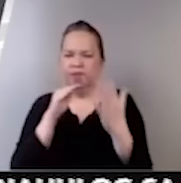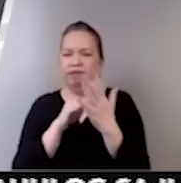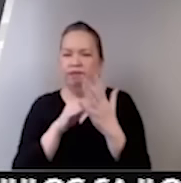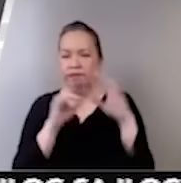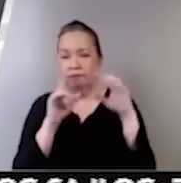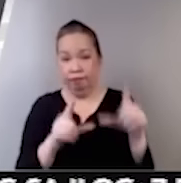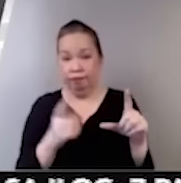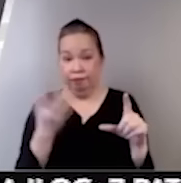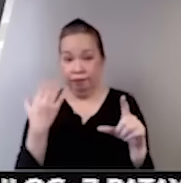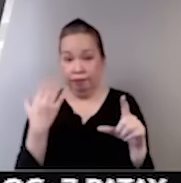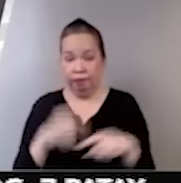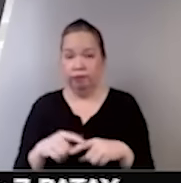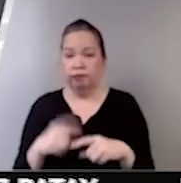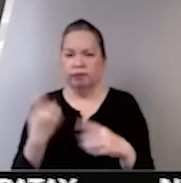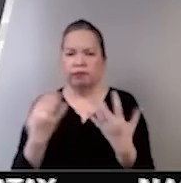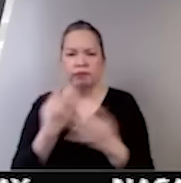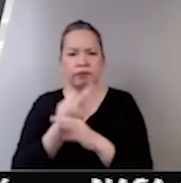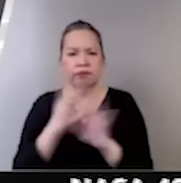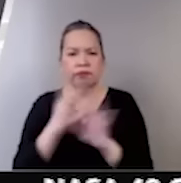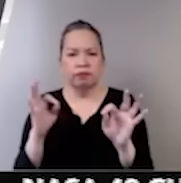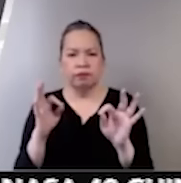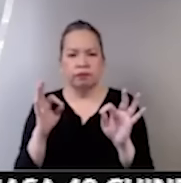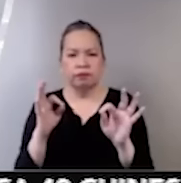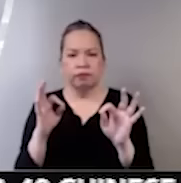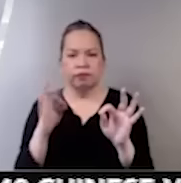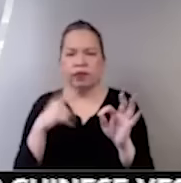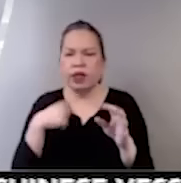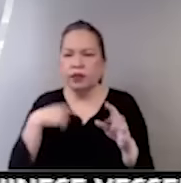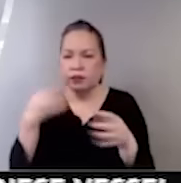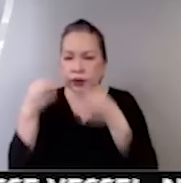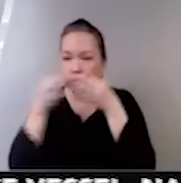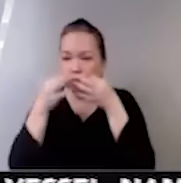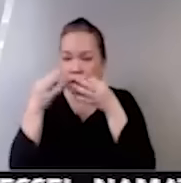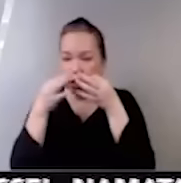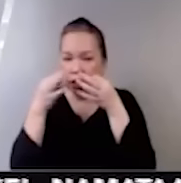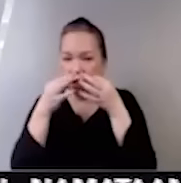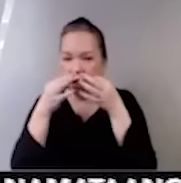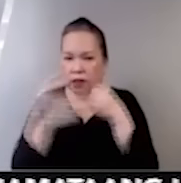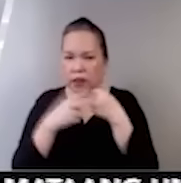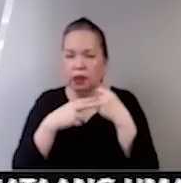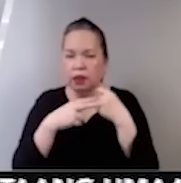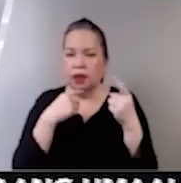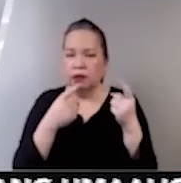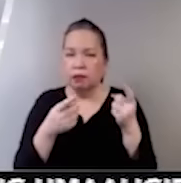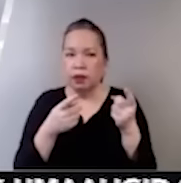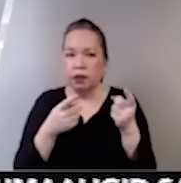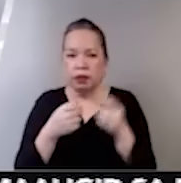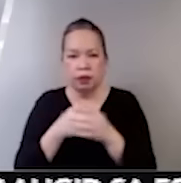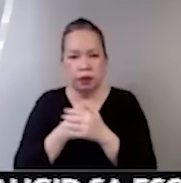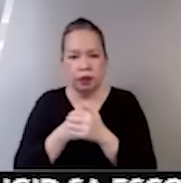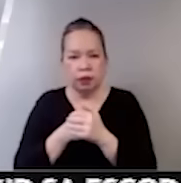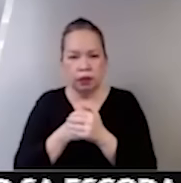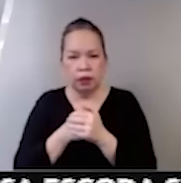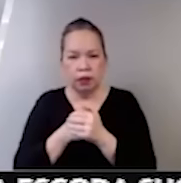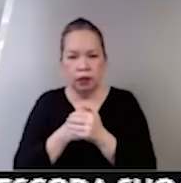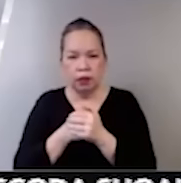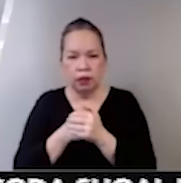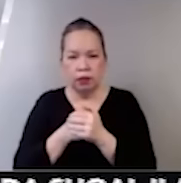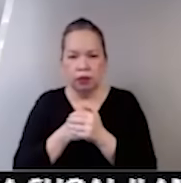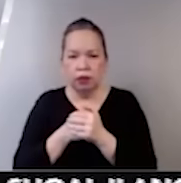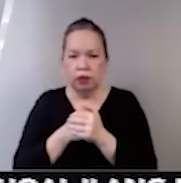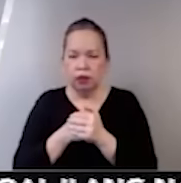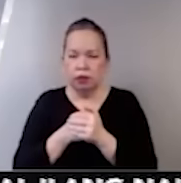bakit siya nakalaya sa kasong illegal possession of drugs? Na-inquest natin siya doon at yun nga, after ilang days, naka-receive tayo